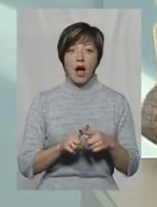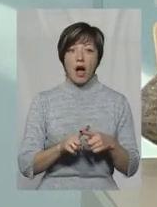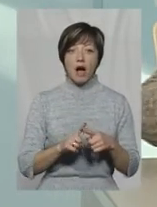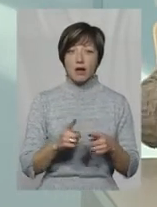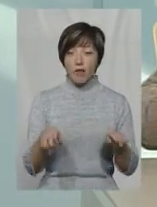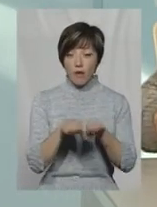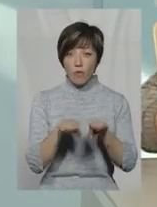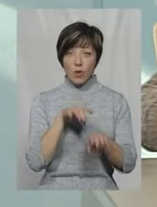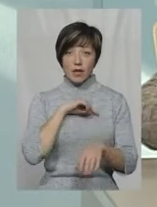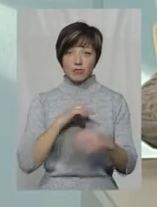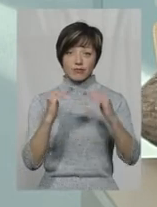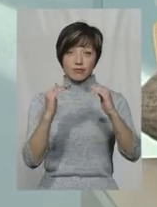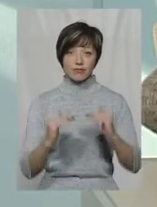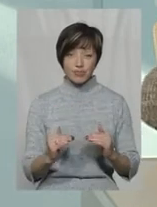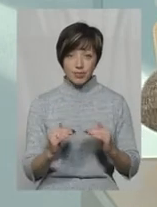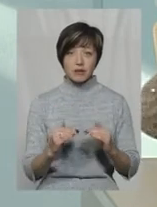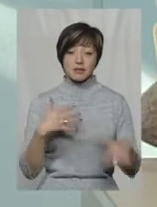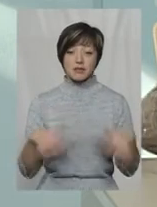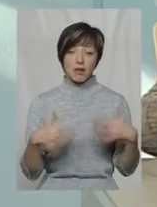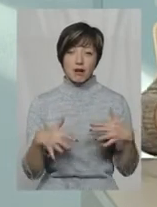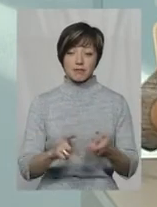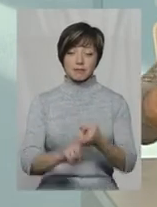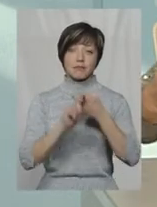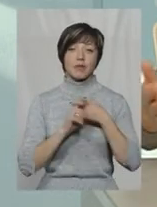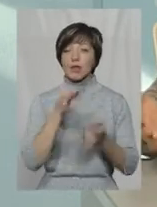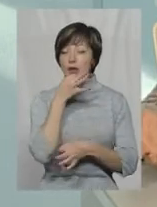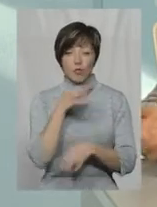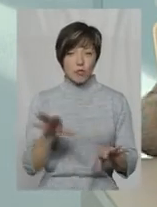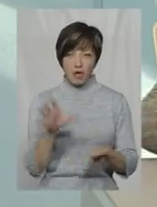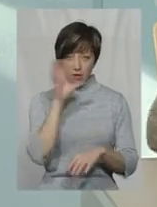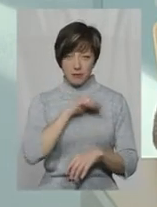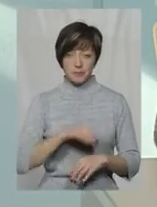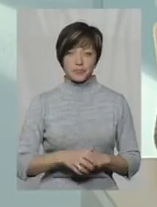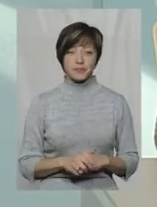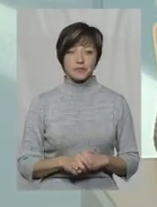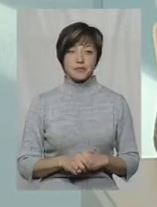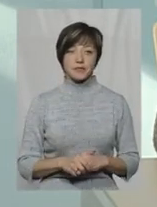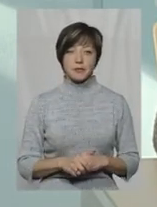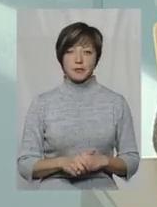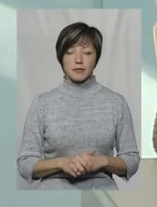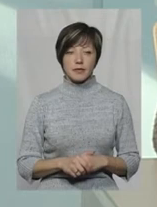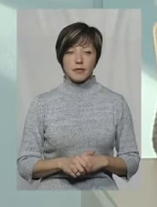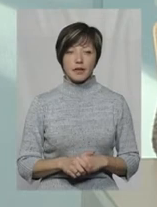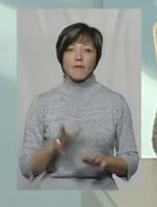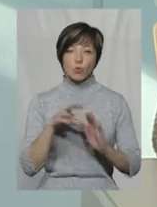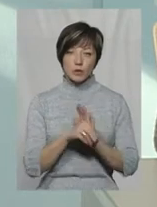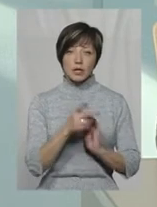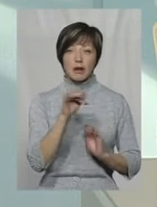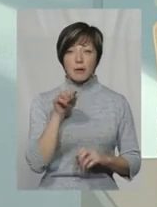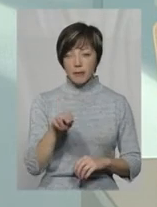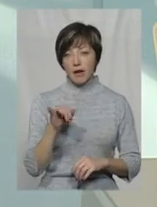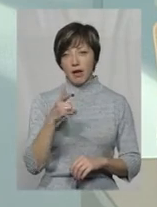на фоні зниження імунітету приєднується люба інфекція, в тому числі і грип, та гострореспіраторні